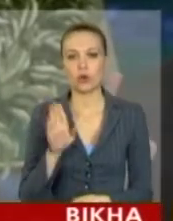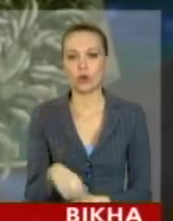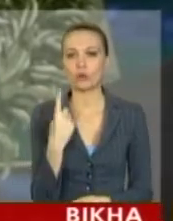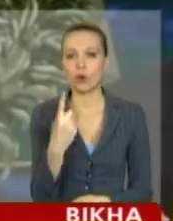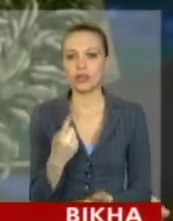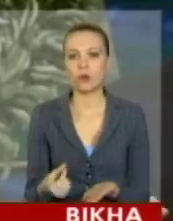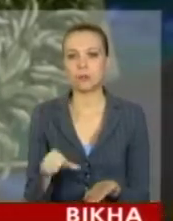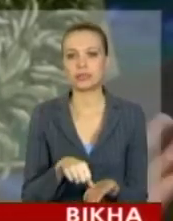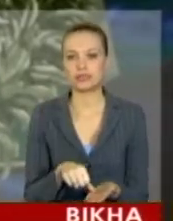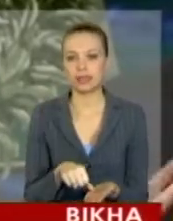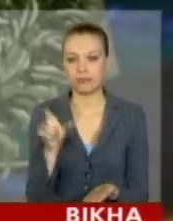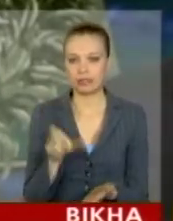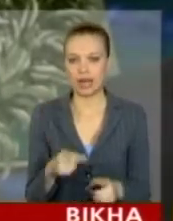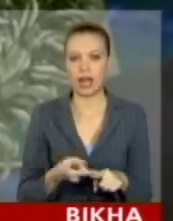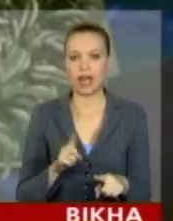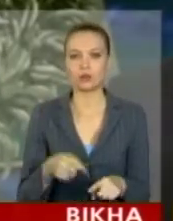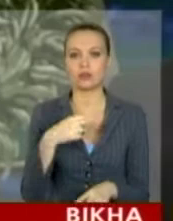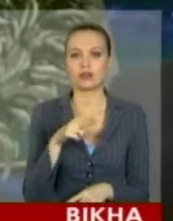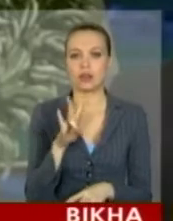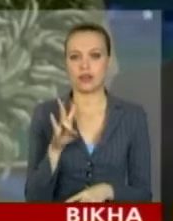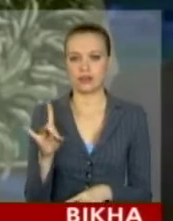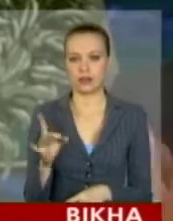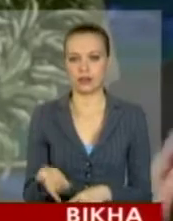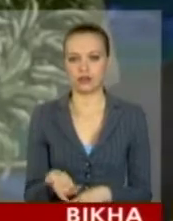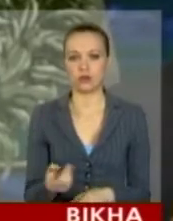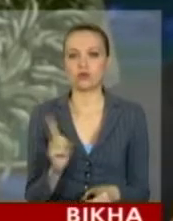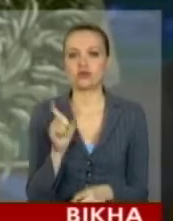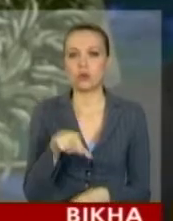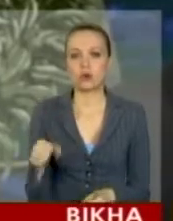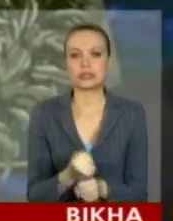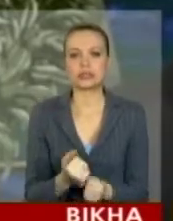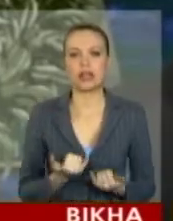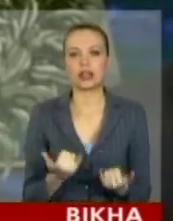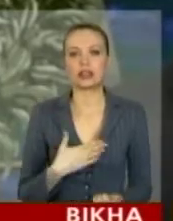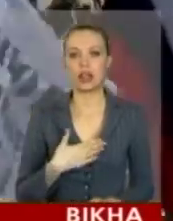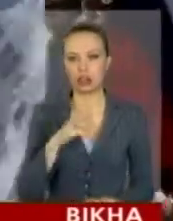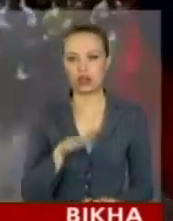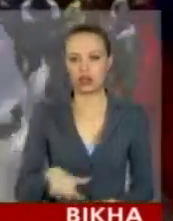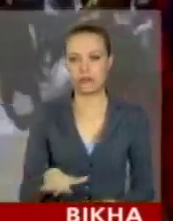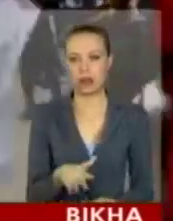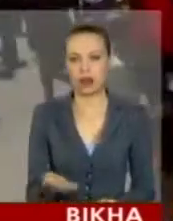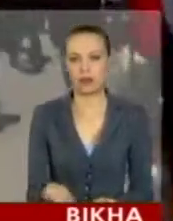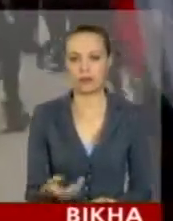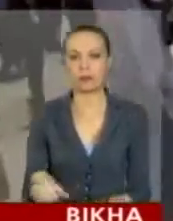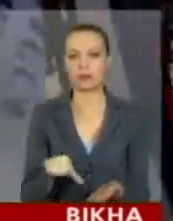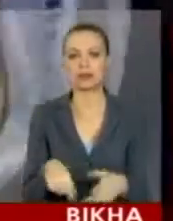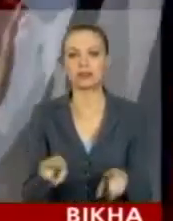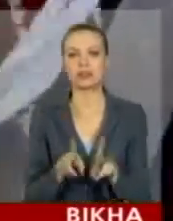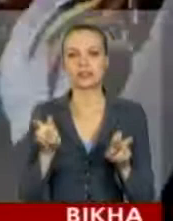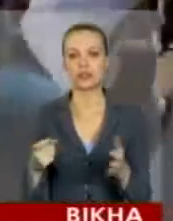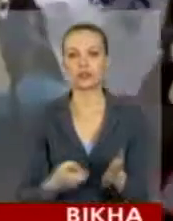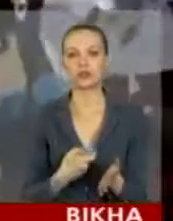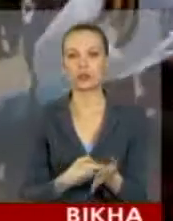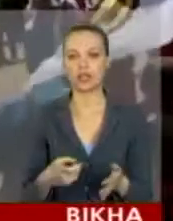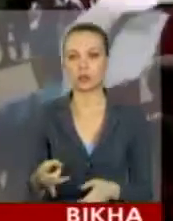одного представителя этой ДНР? Что они сделали для нашего края? Представники так званої Донецької